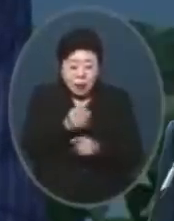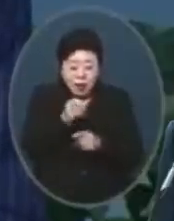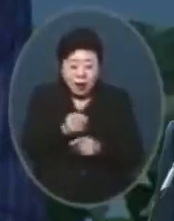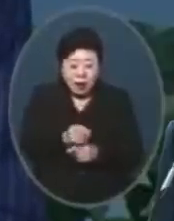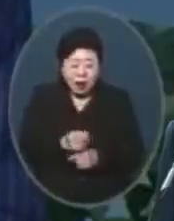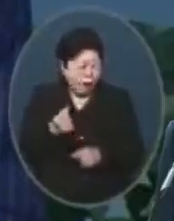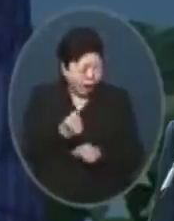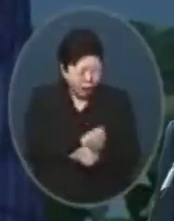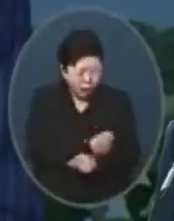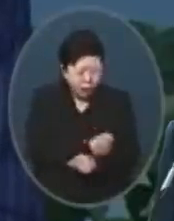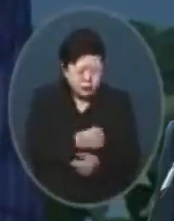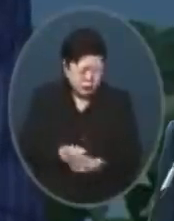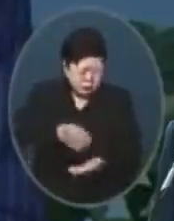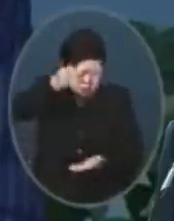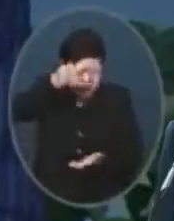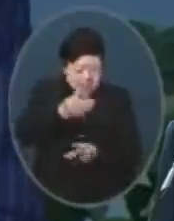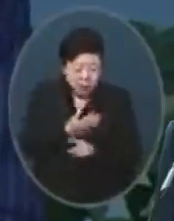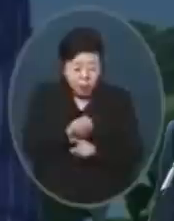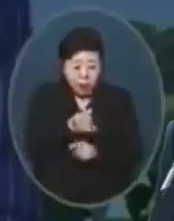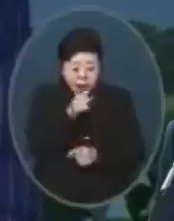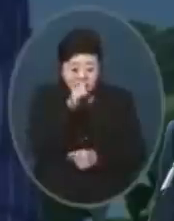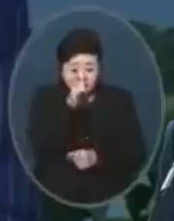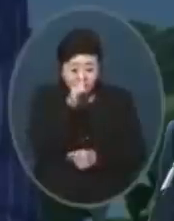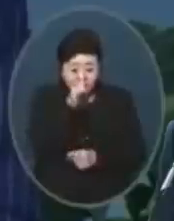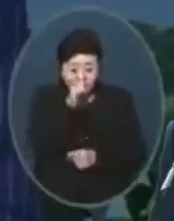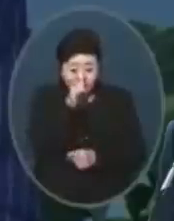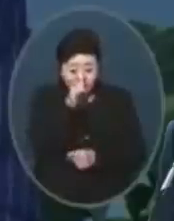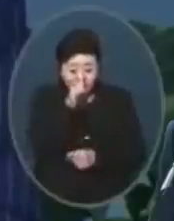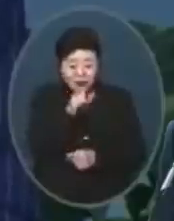엄청나게 감나는 보배가 들어있습니다.